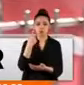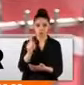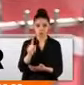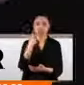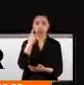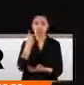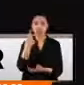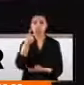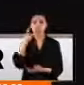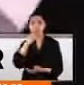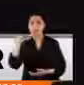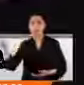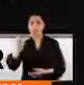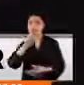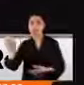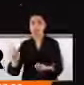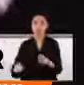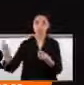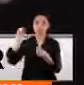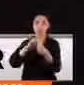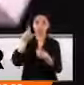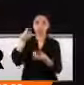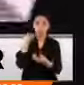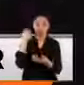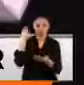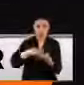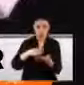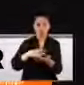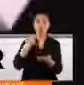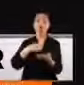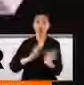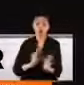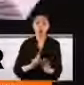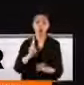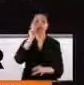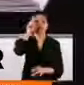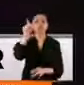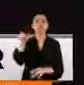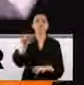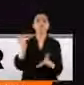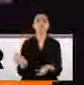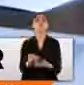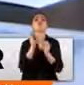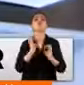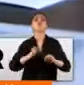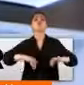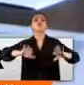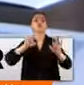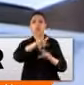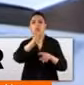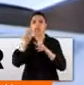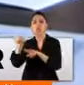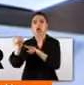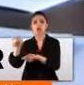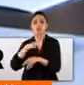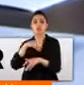1.800.000 lira mı? Evet. Üstelik iddiaya göre borç ödense de ödenmese de tefecilerden kurtulmak mümkün olmuyor. Çünkü